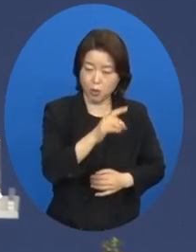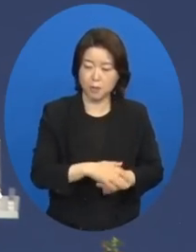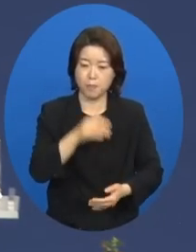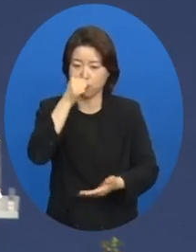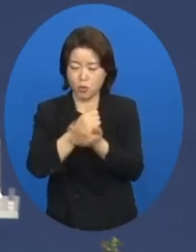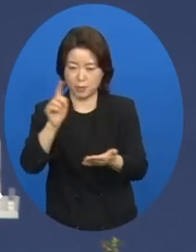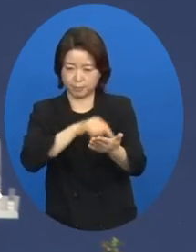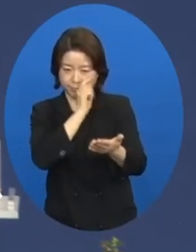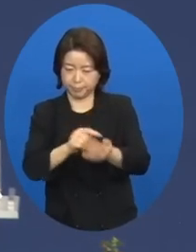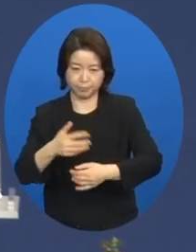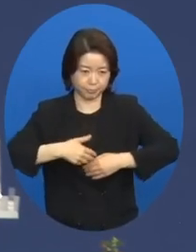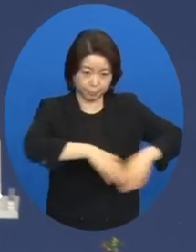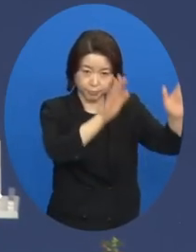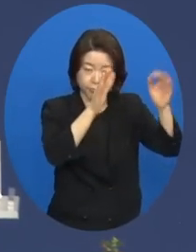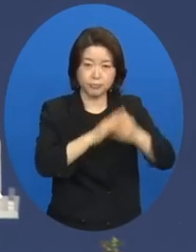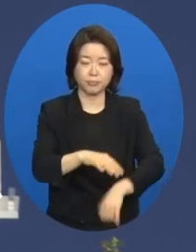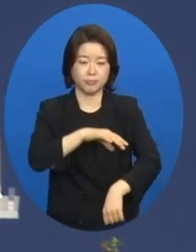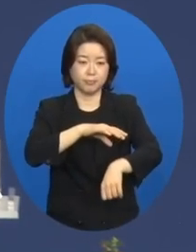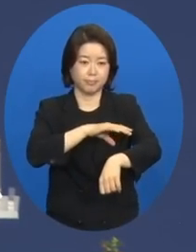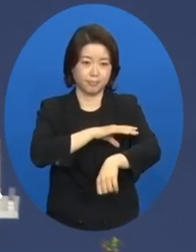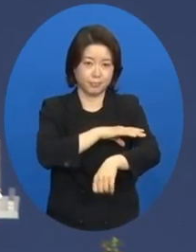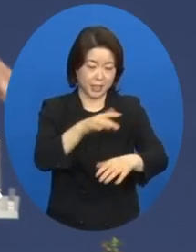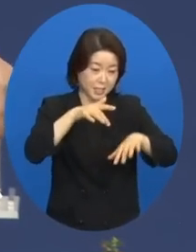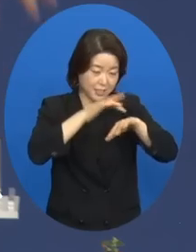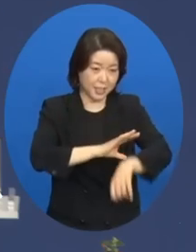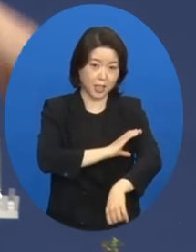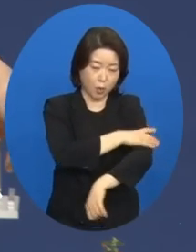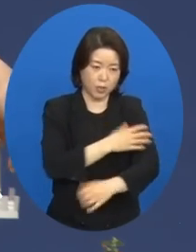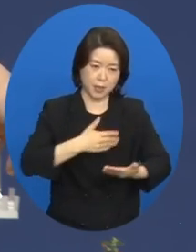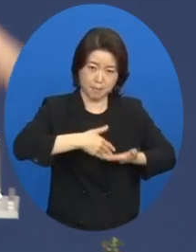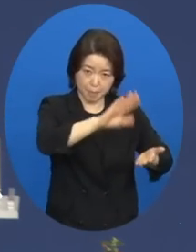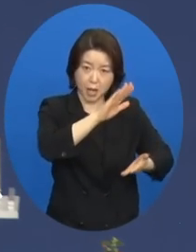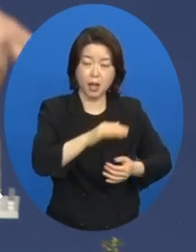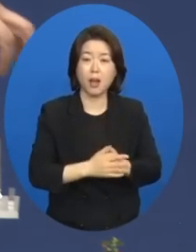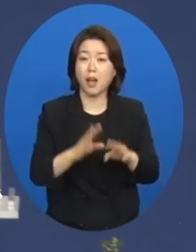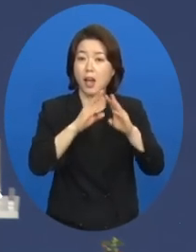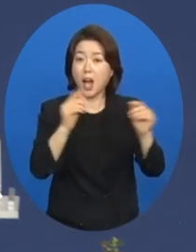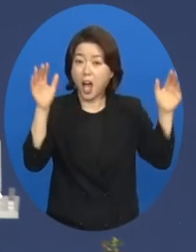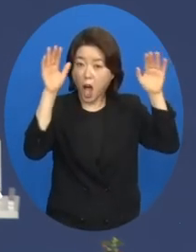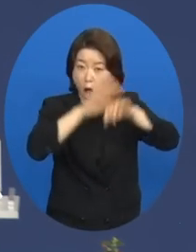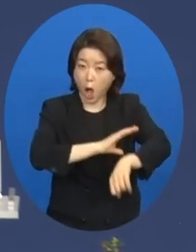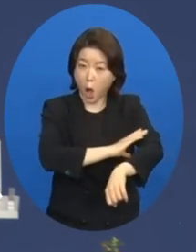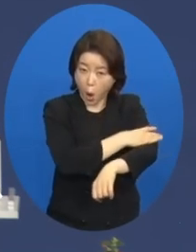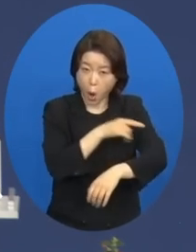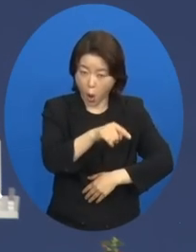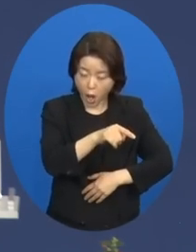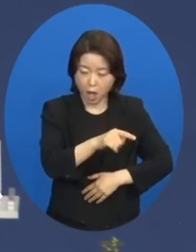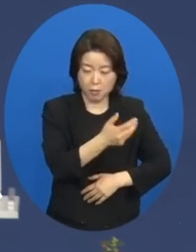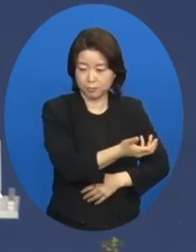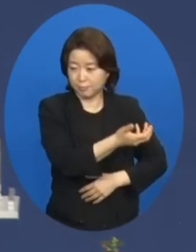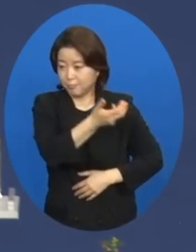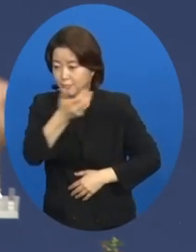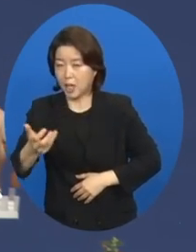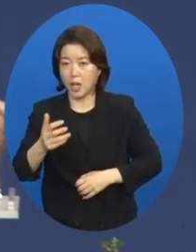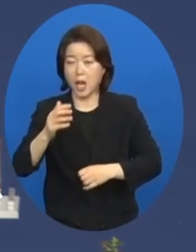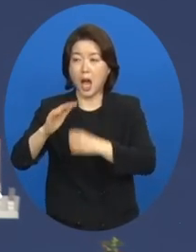치루시고 사단의 권세를 깨뜨려버리시고 우리를 흑암의 권세에서 하나님 사랑하는 아들의